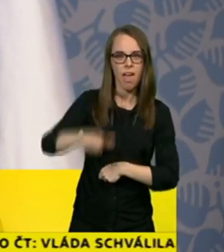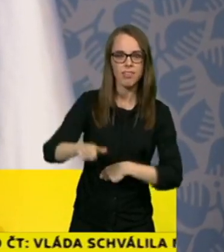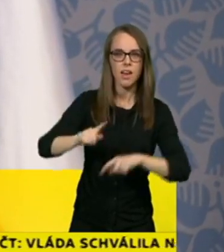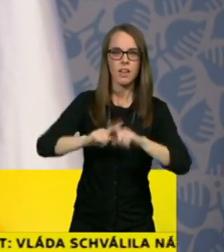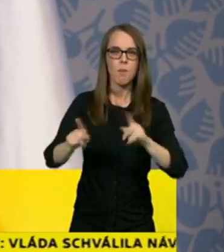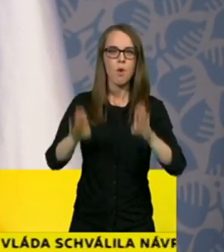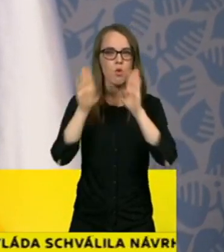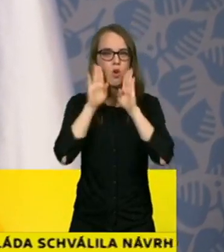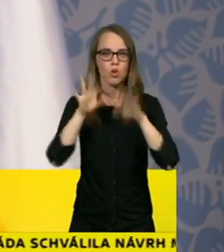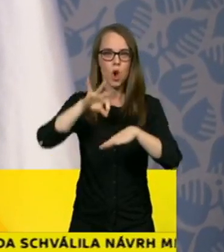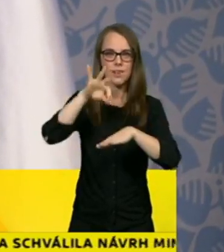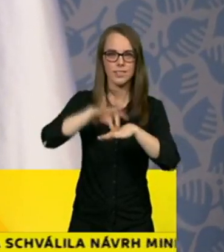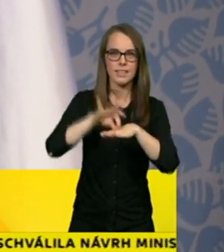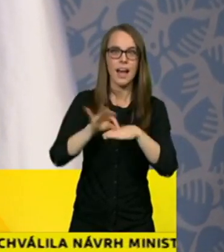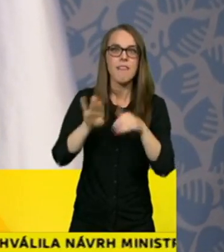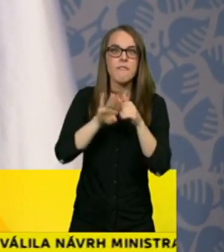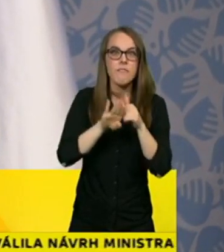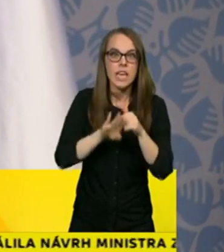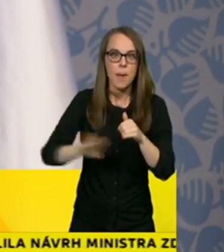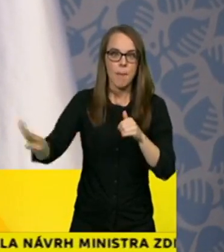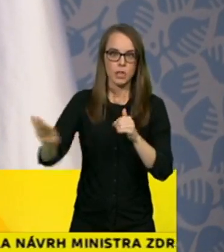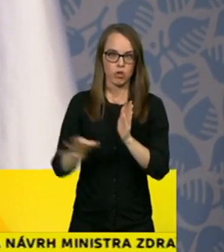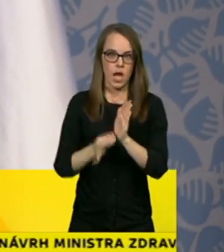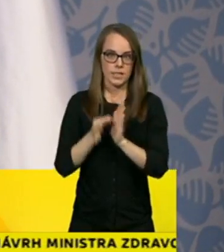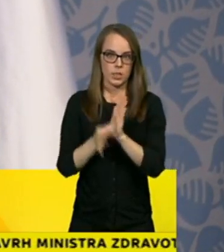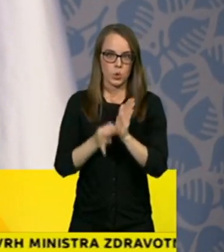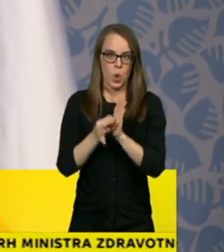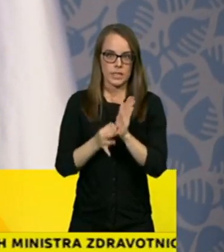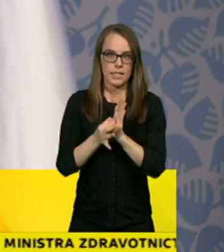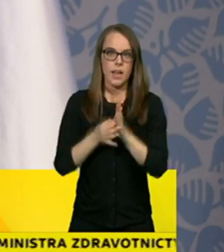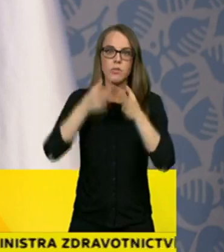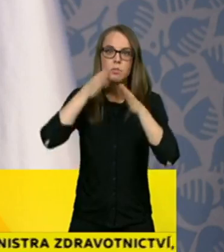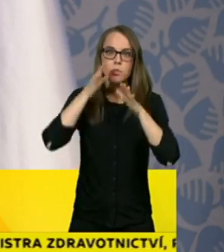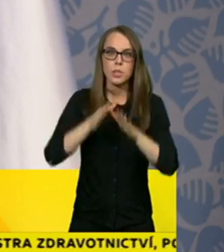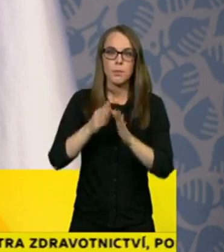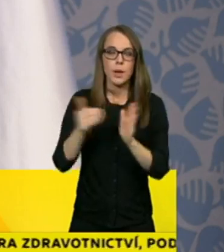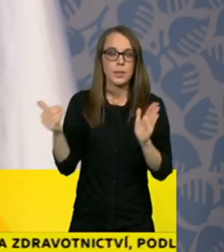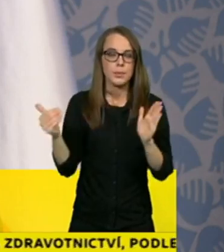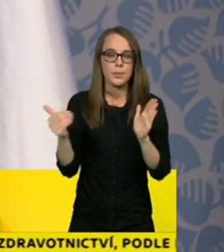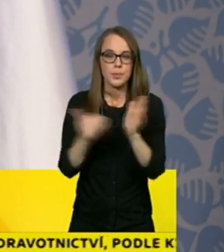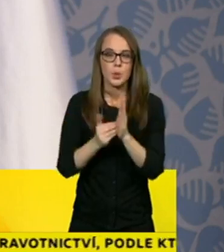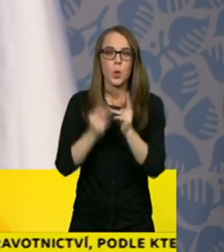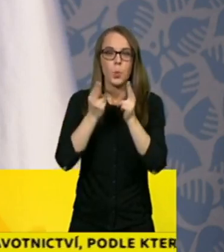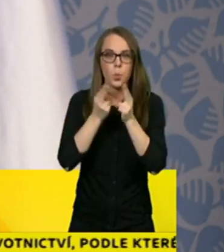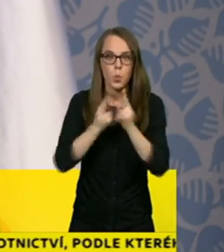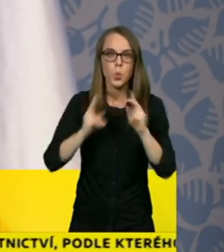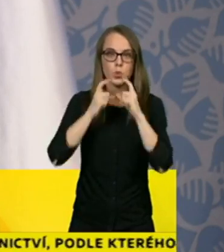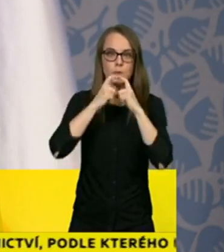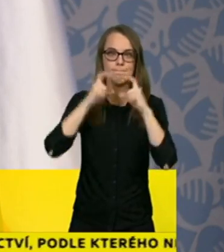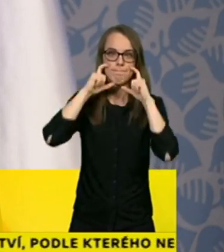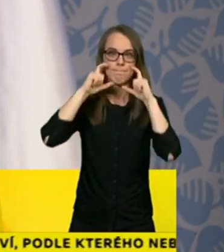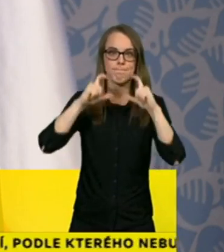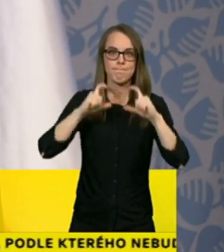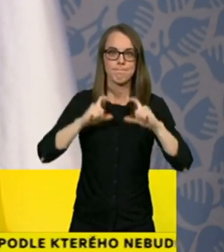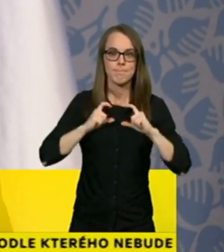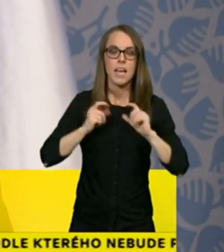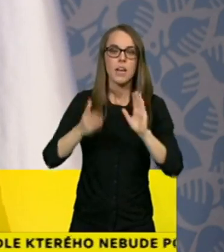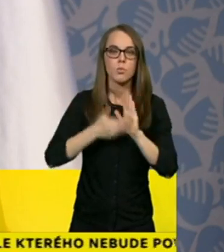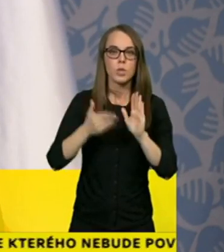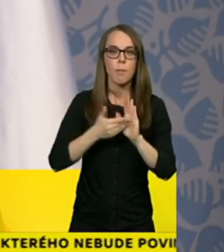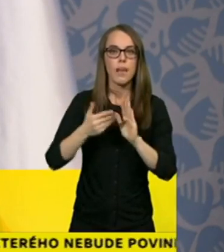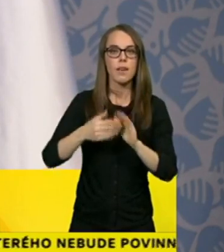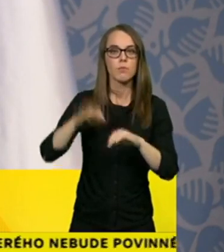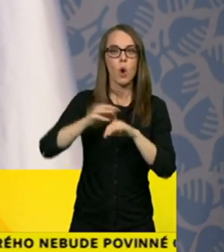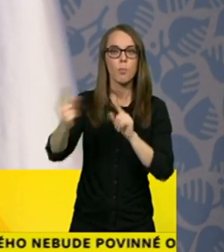nezbytně nutnou, je-li to potřebné při poskytování zdravotní péče, nosit roušku. Netýká se to třeba logopedů